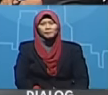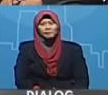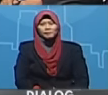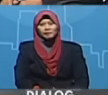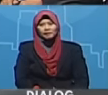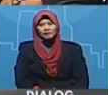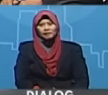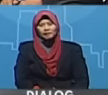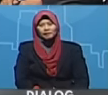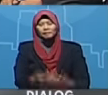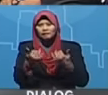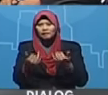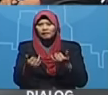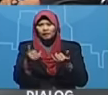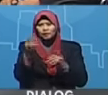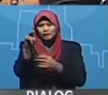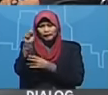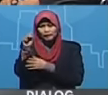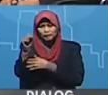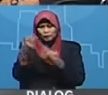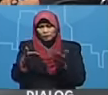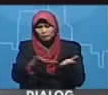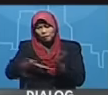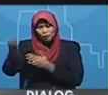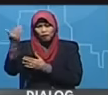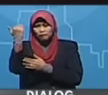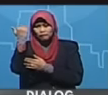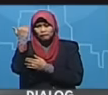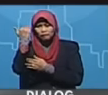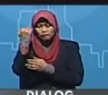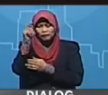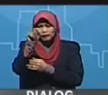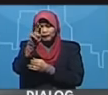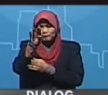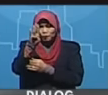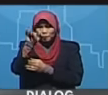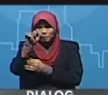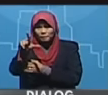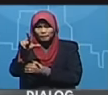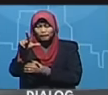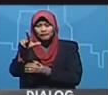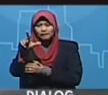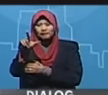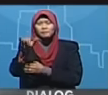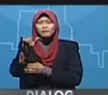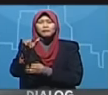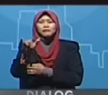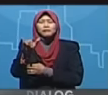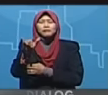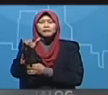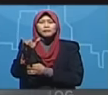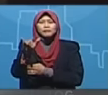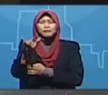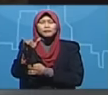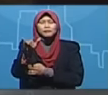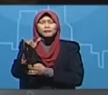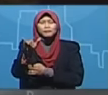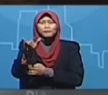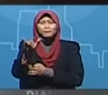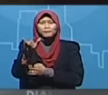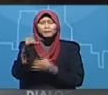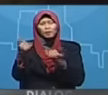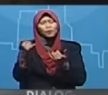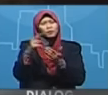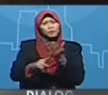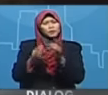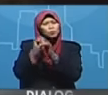Okey. Sekarang ni kes dah dibawa ke tuntutan tribunal, ya? Ya, telah file di tribunal. Okey. Jadi apa